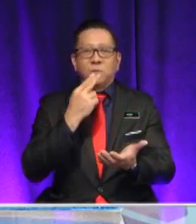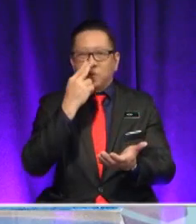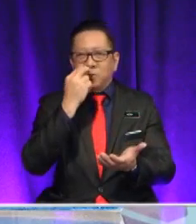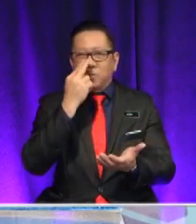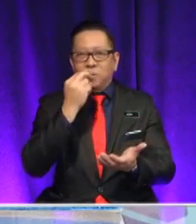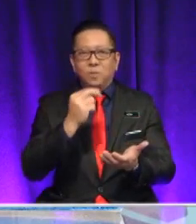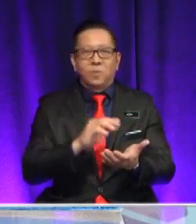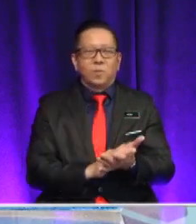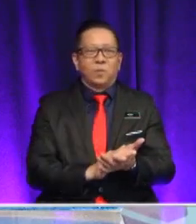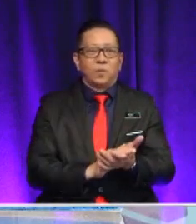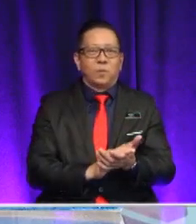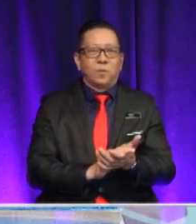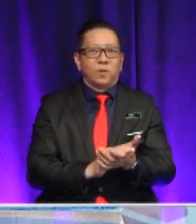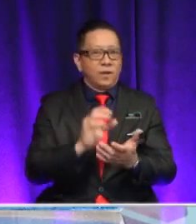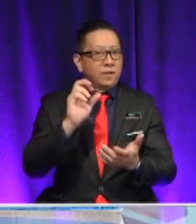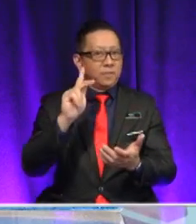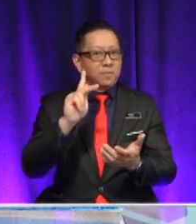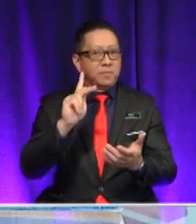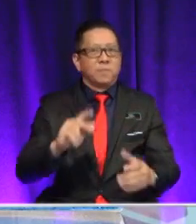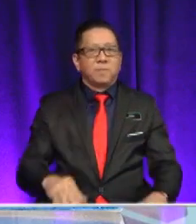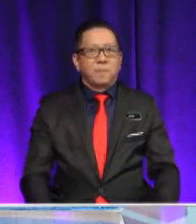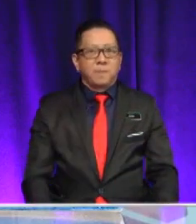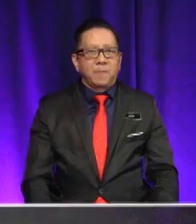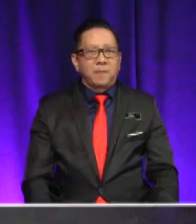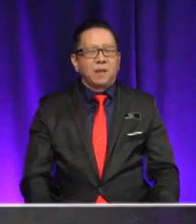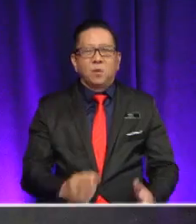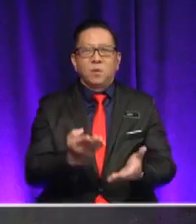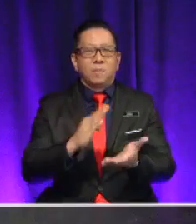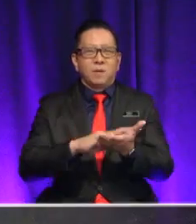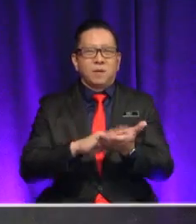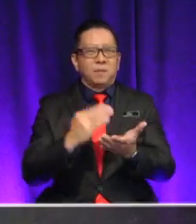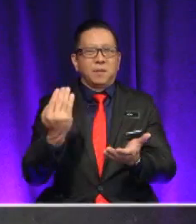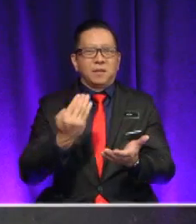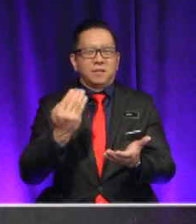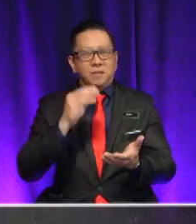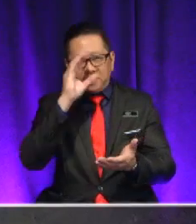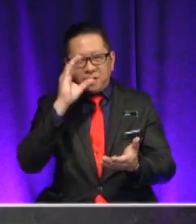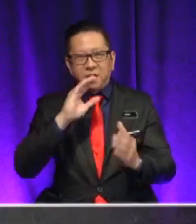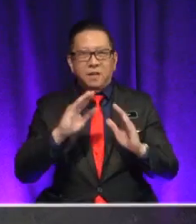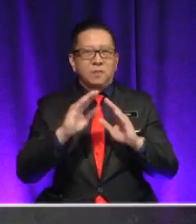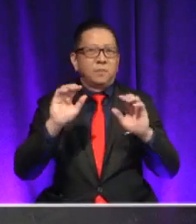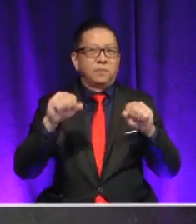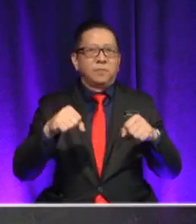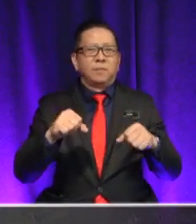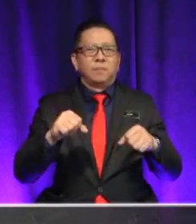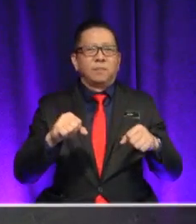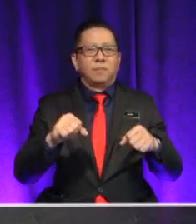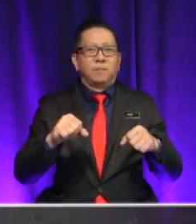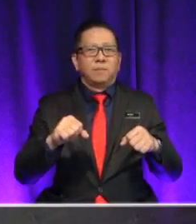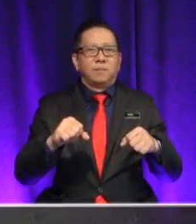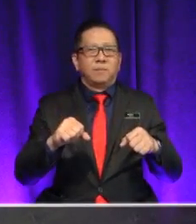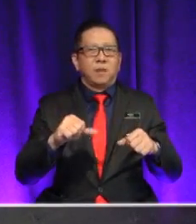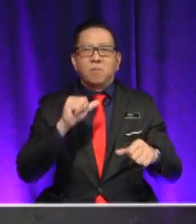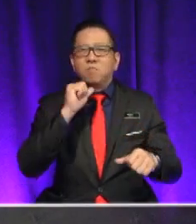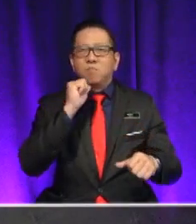tak ada masalah kita beli Bunda bekas apa ya gue pelukan warna yang dibantu dalam quantity yang lebih banyak